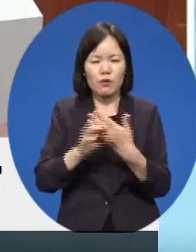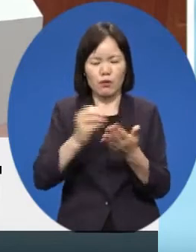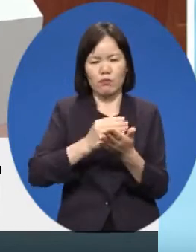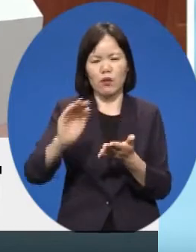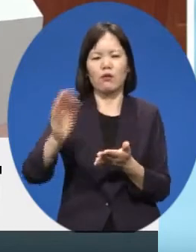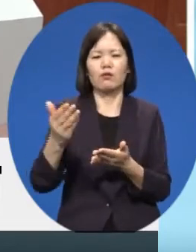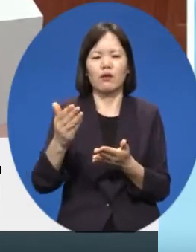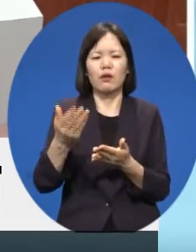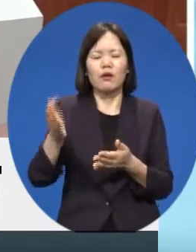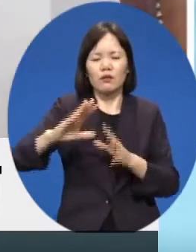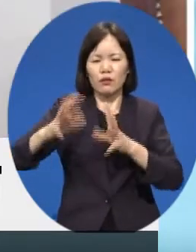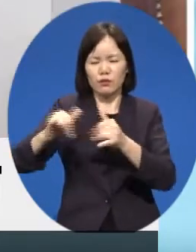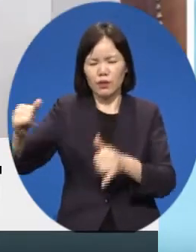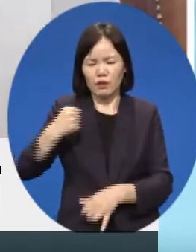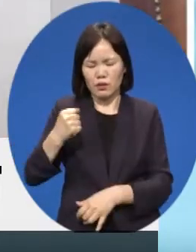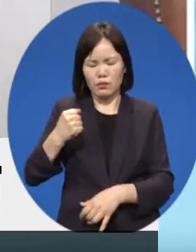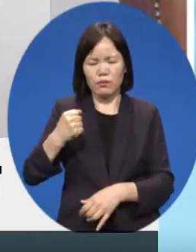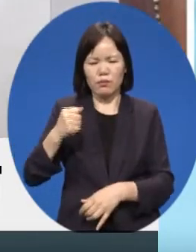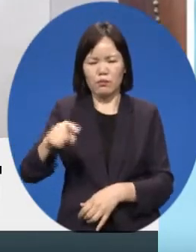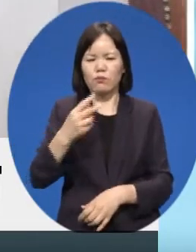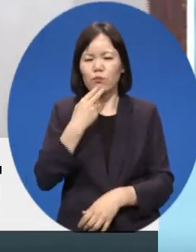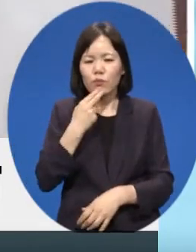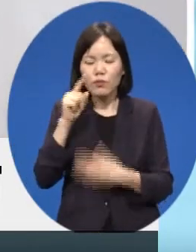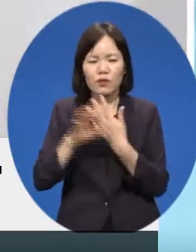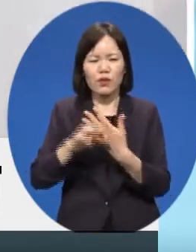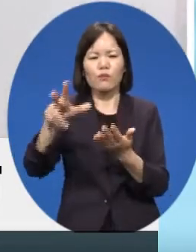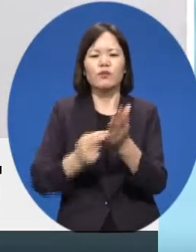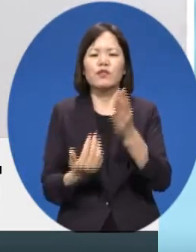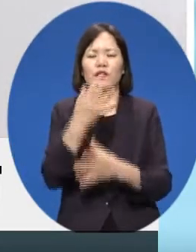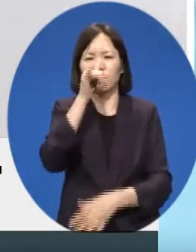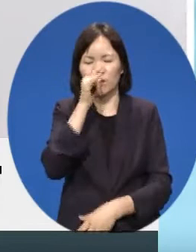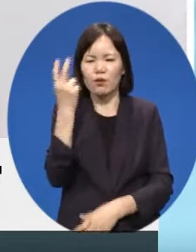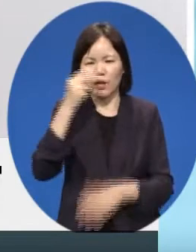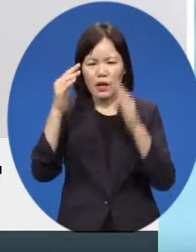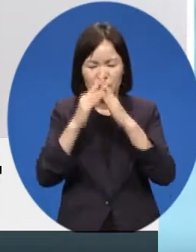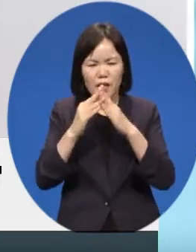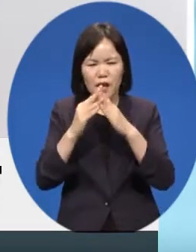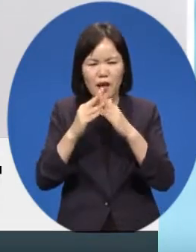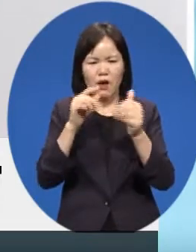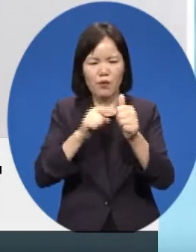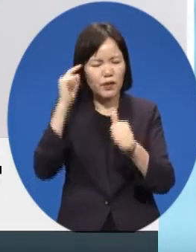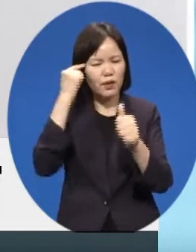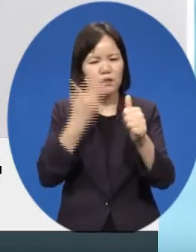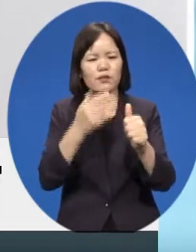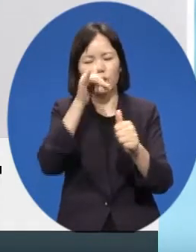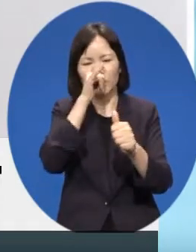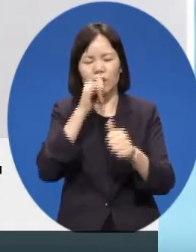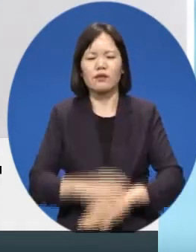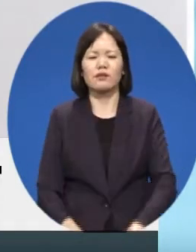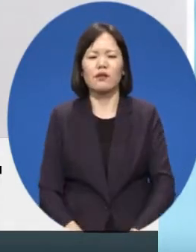이렇게 안하고 있는 것은 문제가 될 수 있다 이럴 수밖에 없고 감사원의 이제 손견 원이 그래서 감사원에 집 일을 했더라도 무늬를